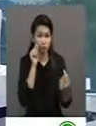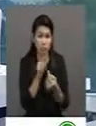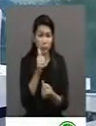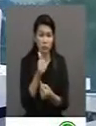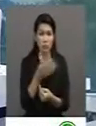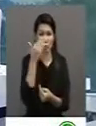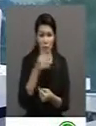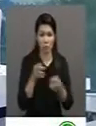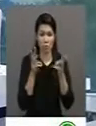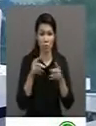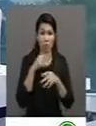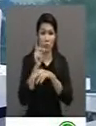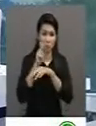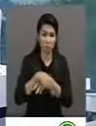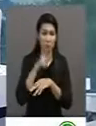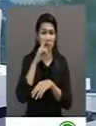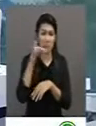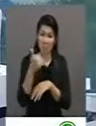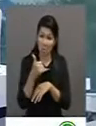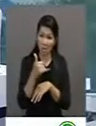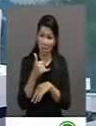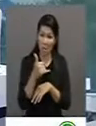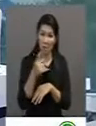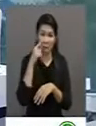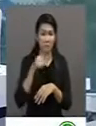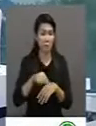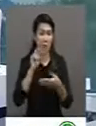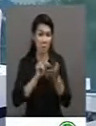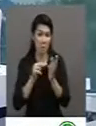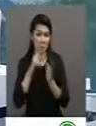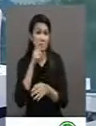การใช้ช่องทางออนไลน์อย่างเดียวเนี่ยก็อาจจะไม่ได้ตีการันตีว่าจะมีประสิทธิภาพด้วย